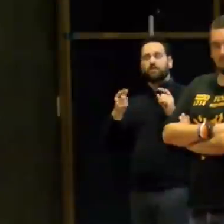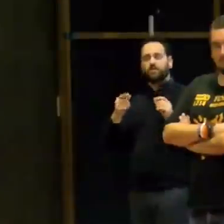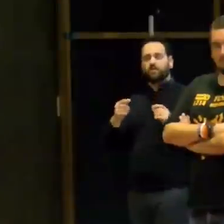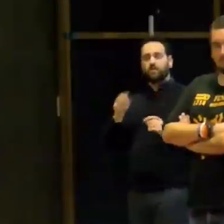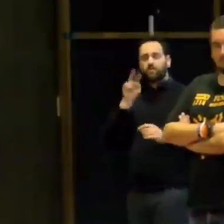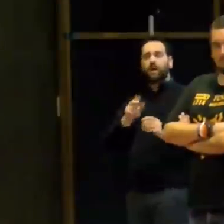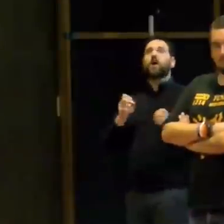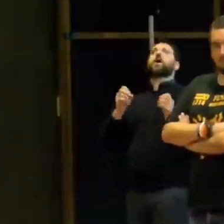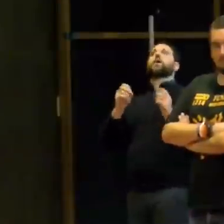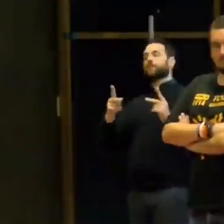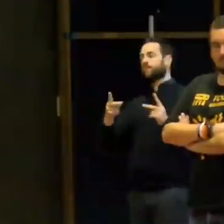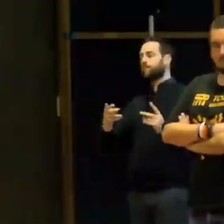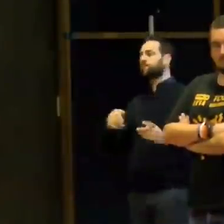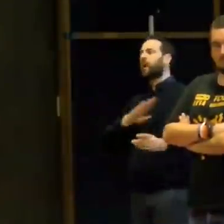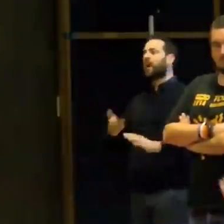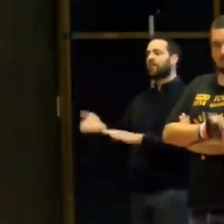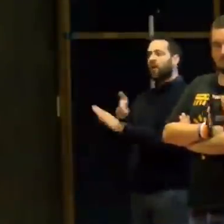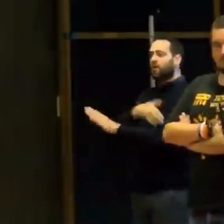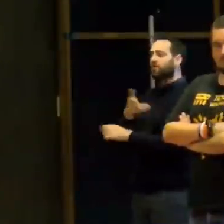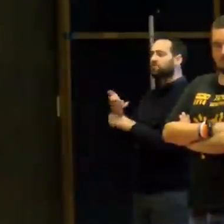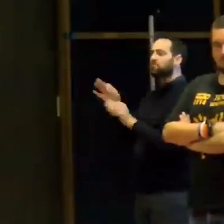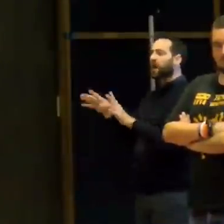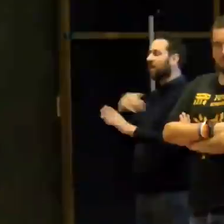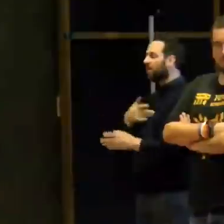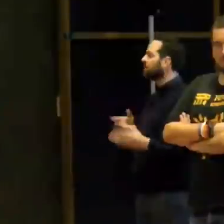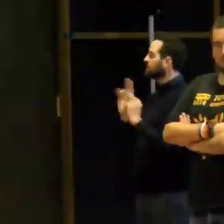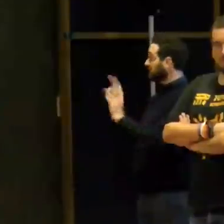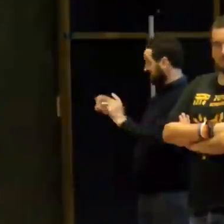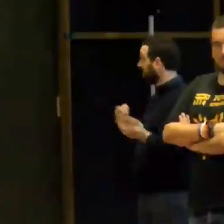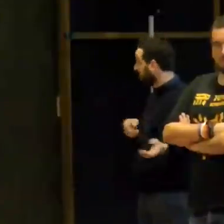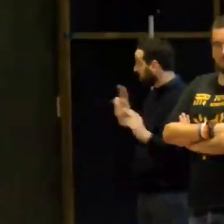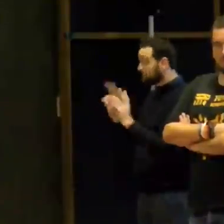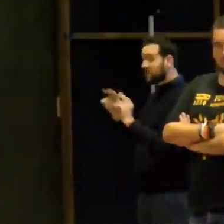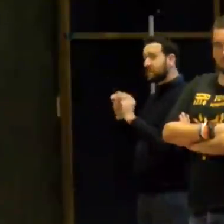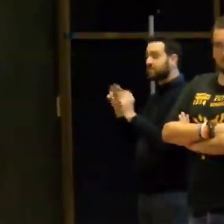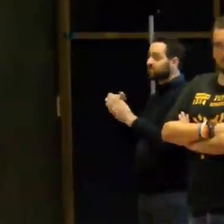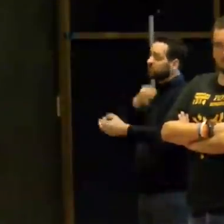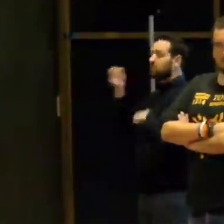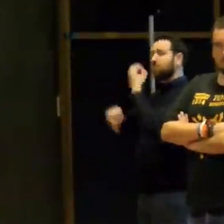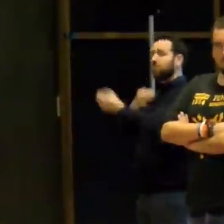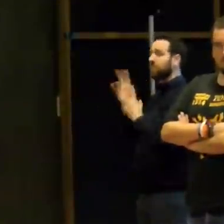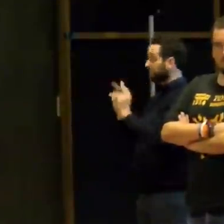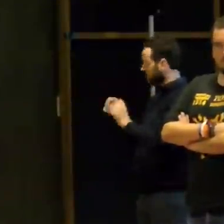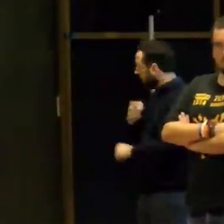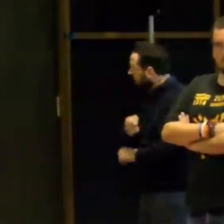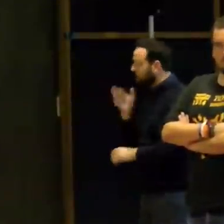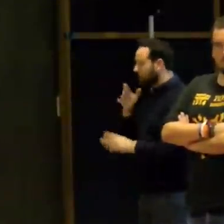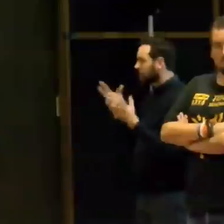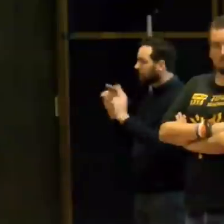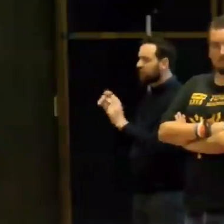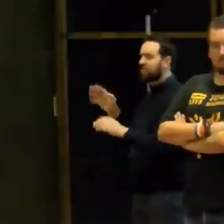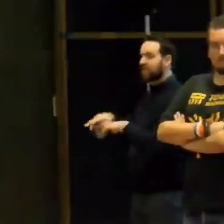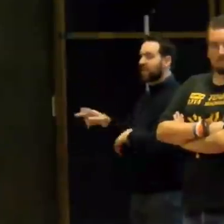gens nous disaient... C'est pas ici, c'est dans un autre pays, c'est pas maintenant, ça c'était il y a 50 ans. Quand on montre